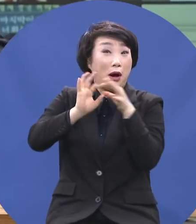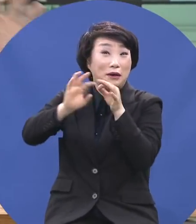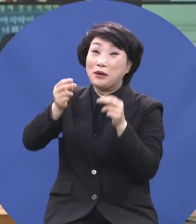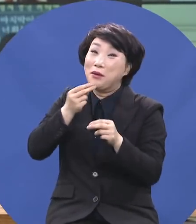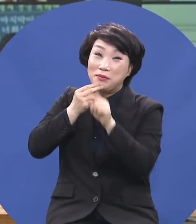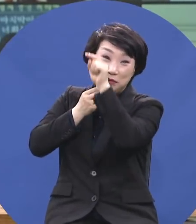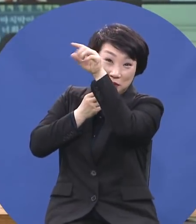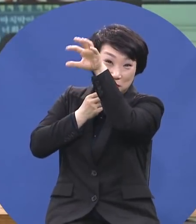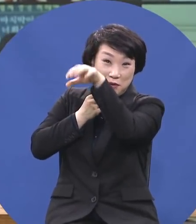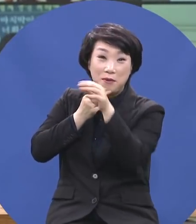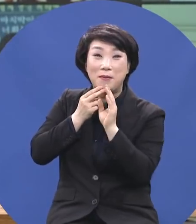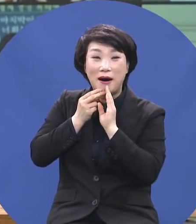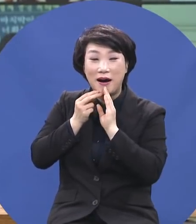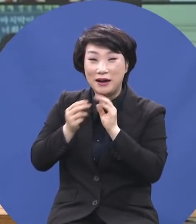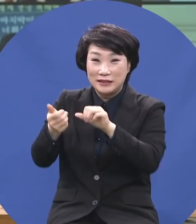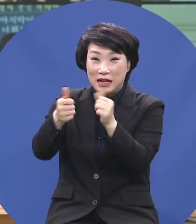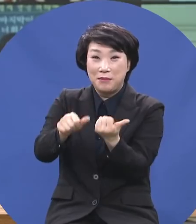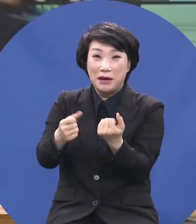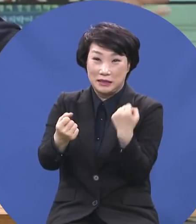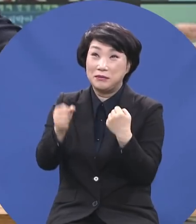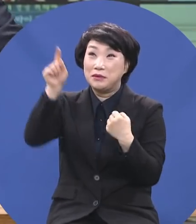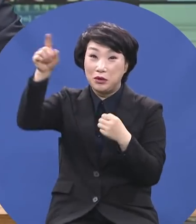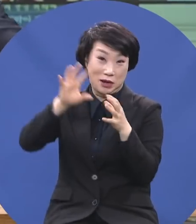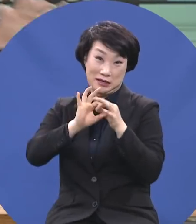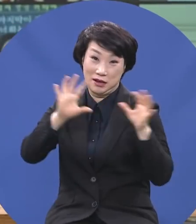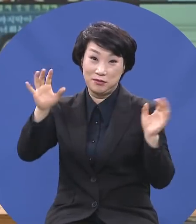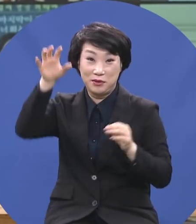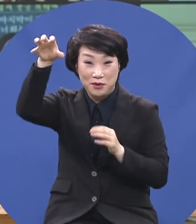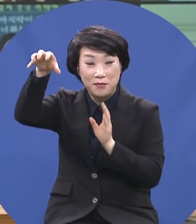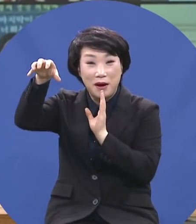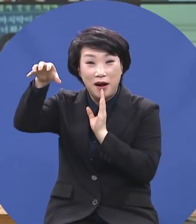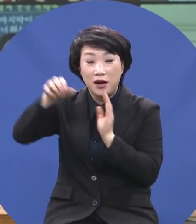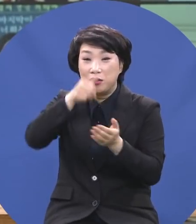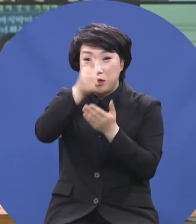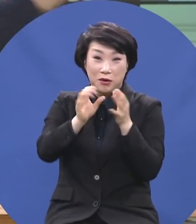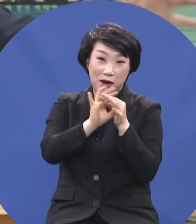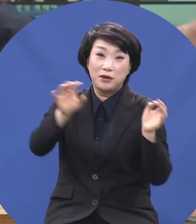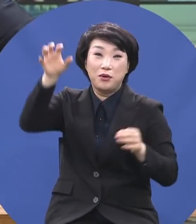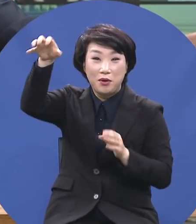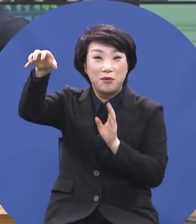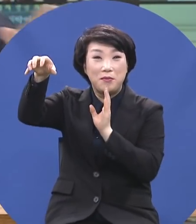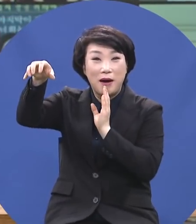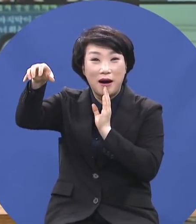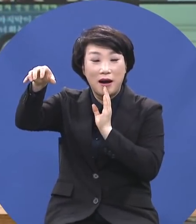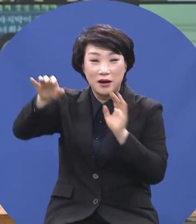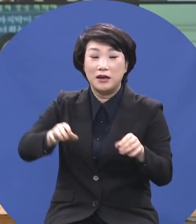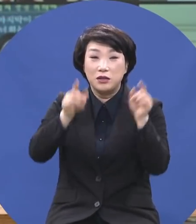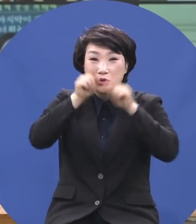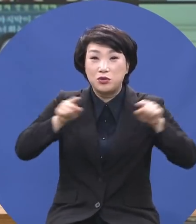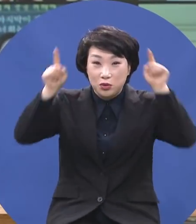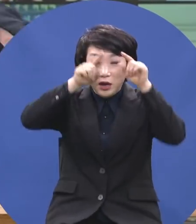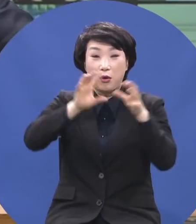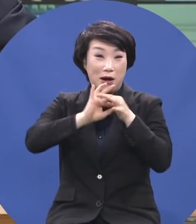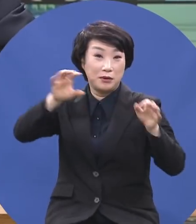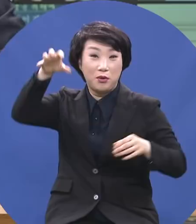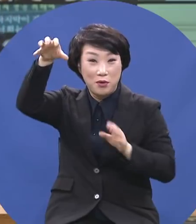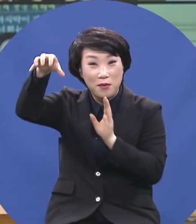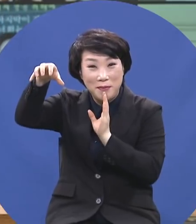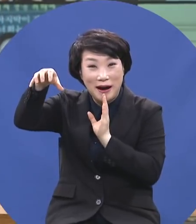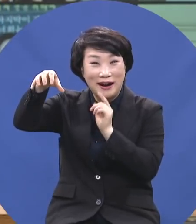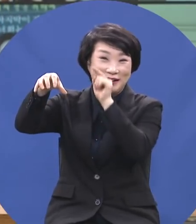받지 않고, 사망의 세계의 영향을 받지 않고, 죄의 영향을 받지 않고, 지옥의 영향을 받지